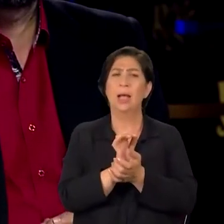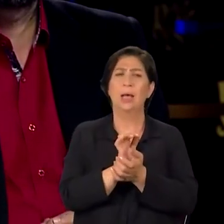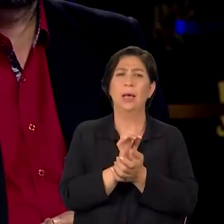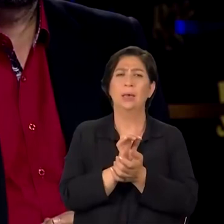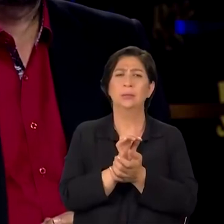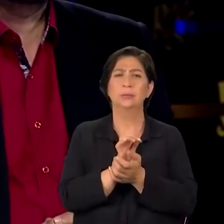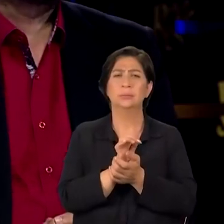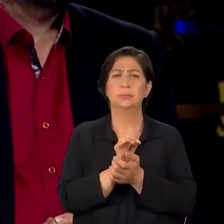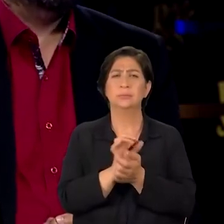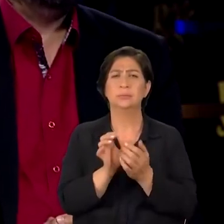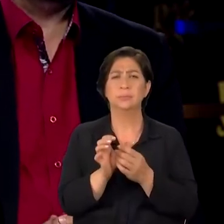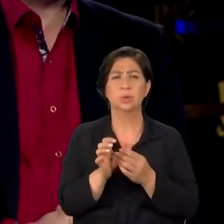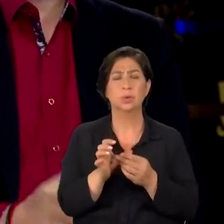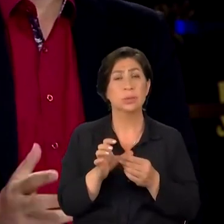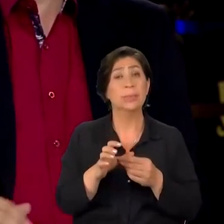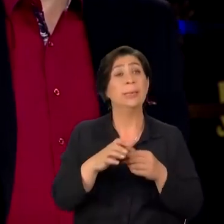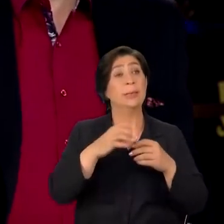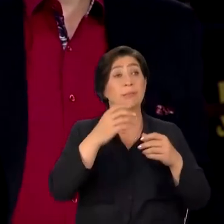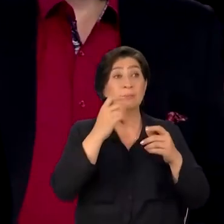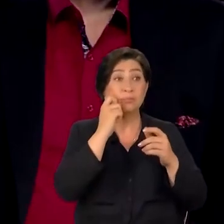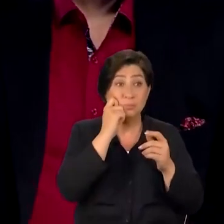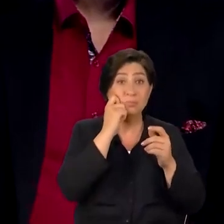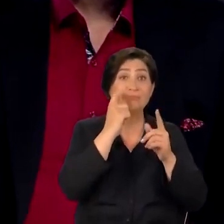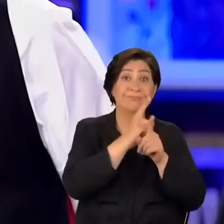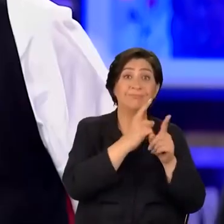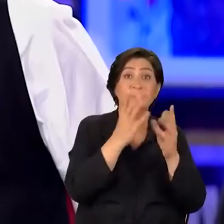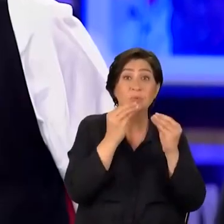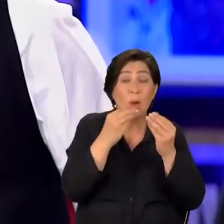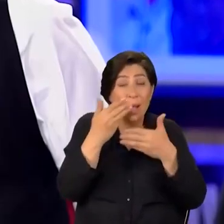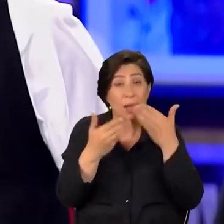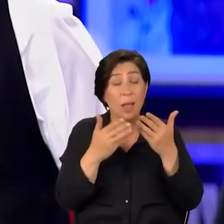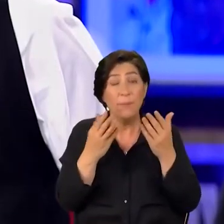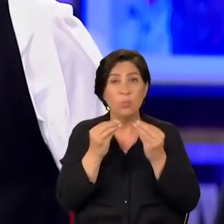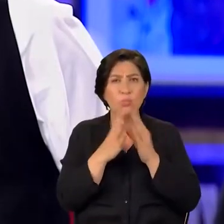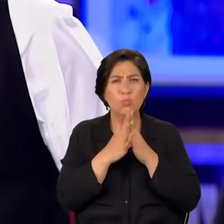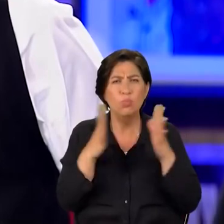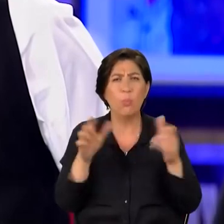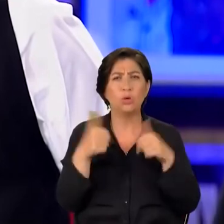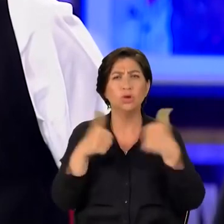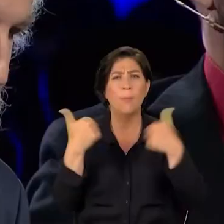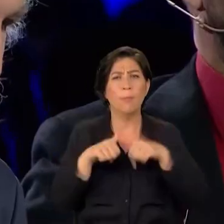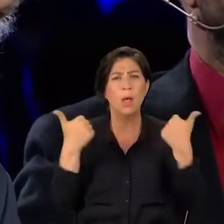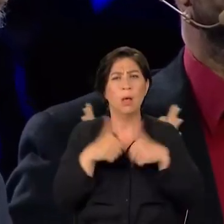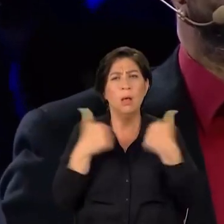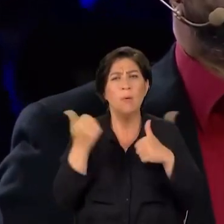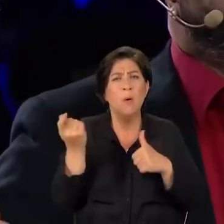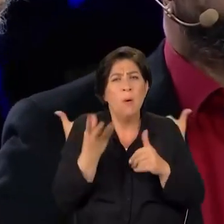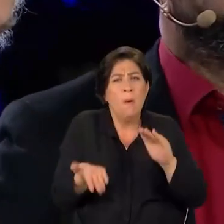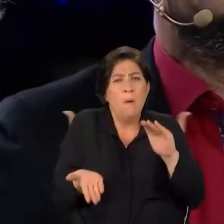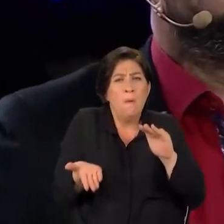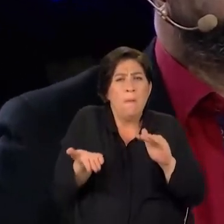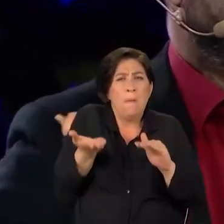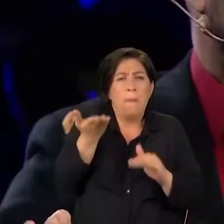aileye, kutsal değerlere. Fakat buna rağmen büyük bir boşanma furyası var.